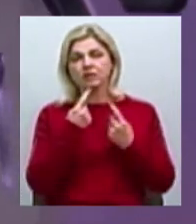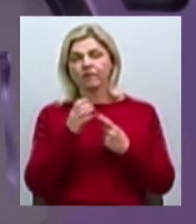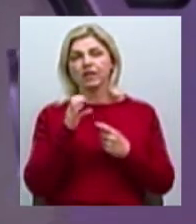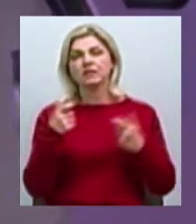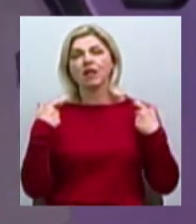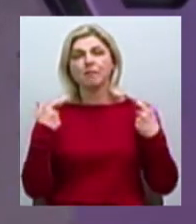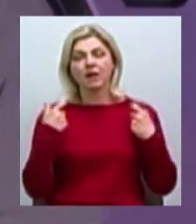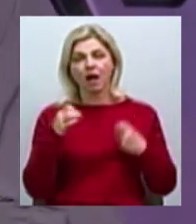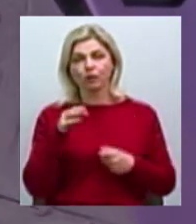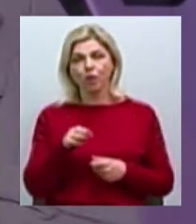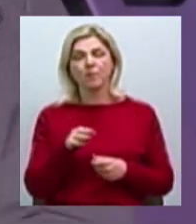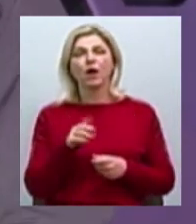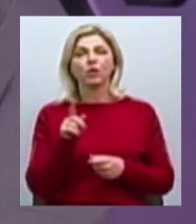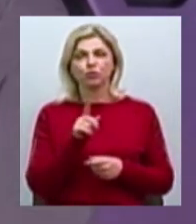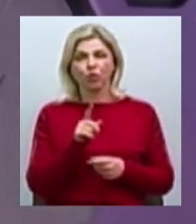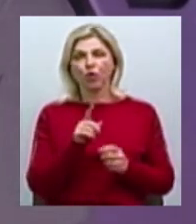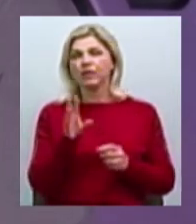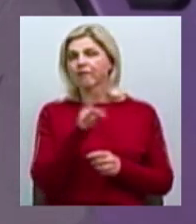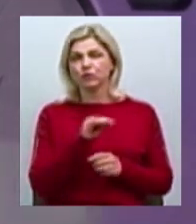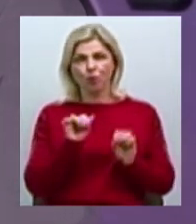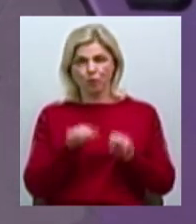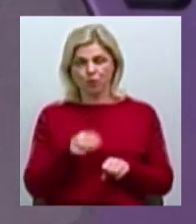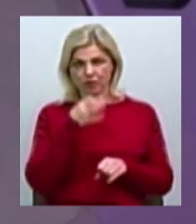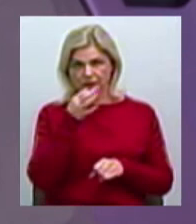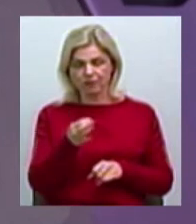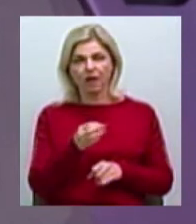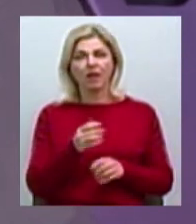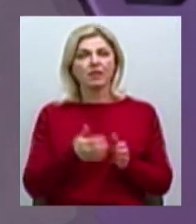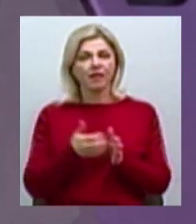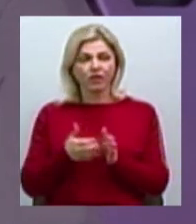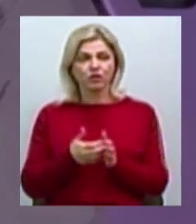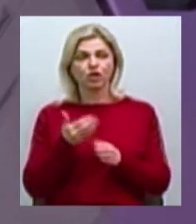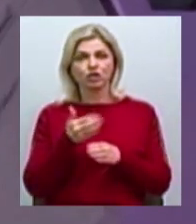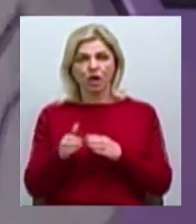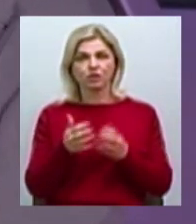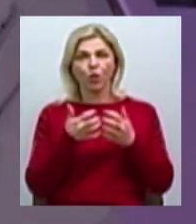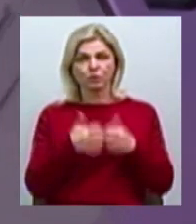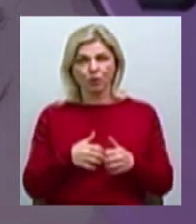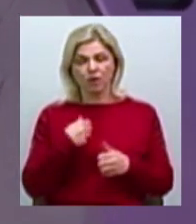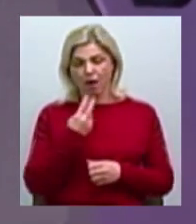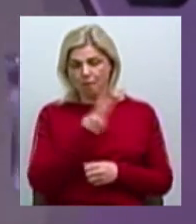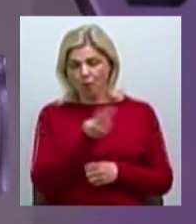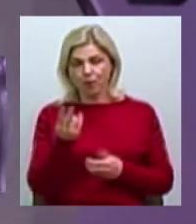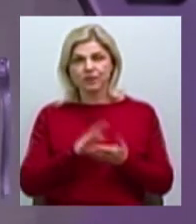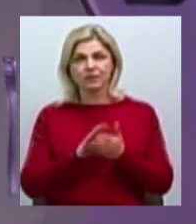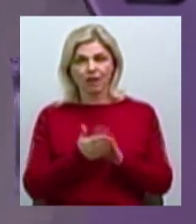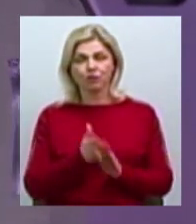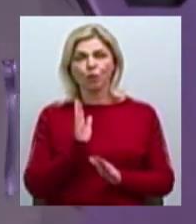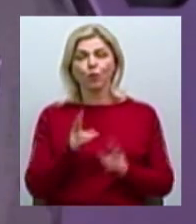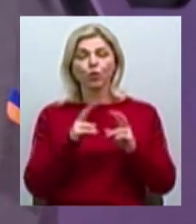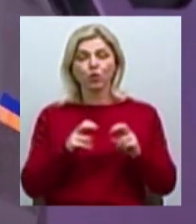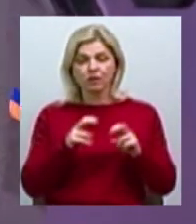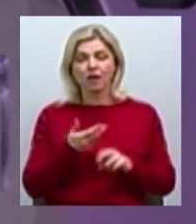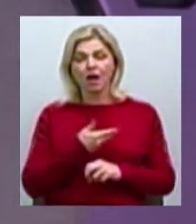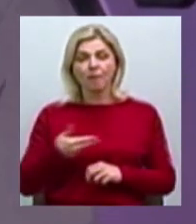деякі речі я не можу сказати, не вистачає частини озброєння. Я побачив стан, буде розслідування, ми